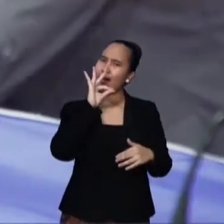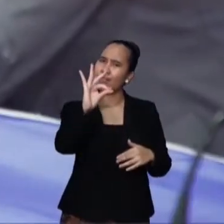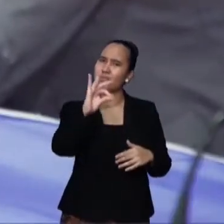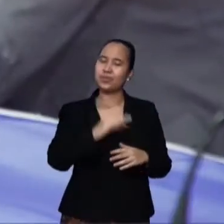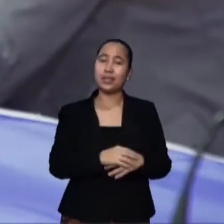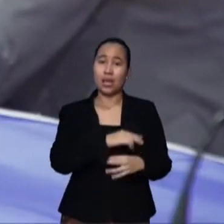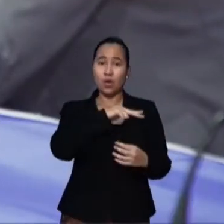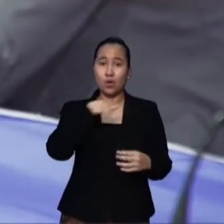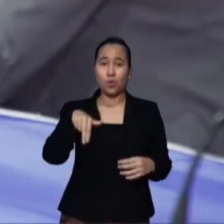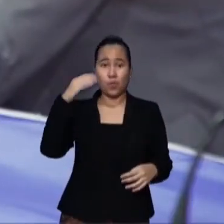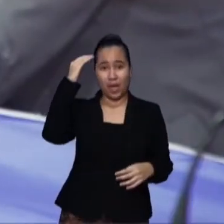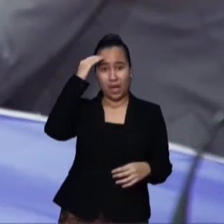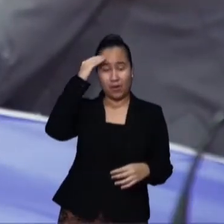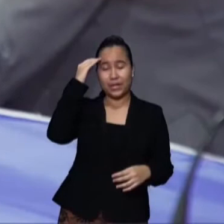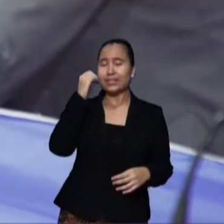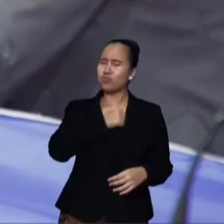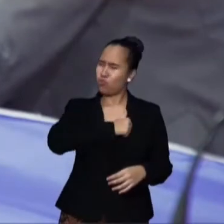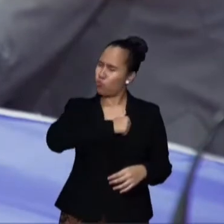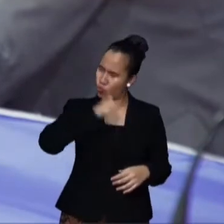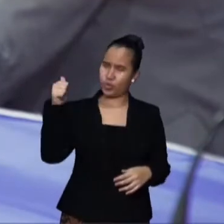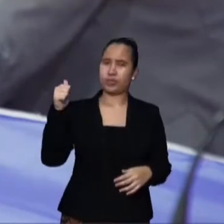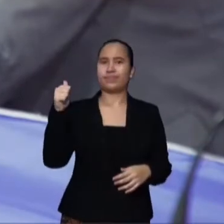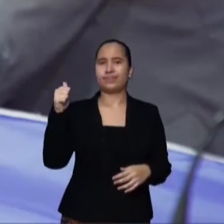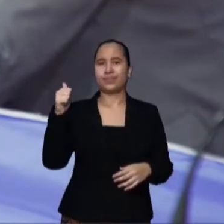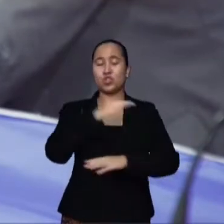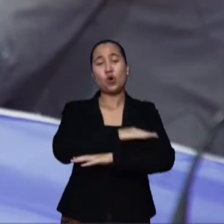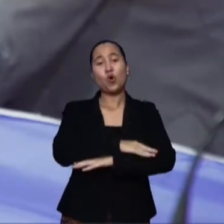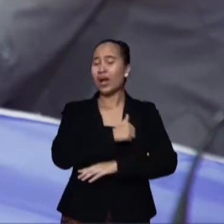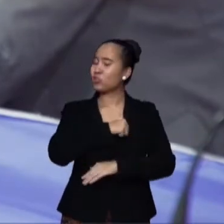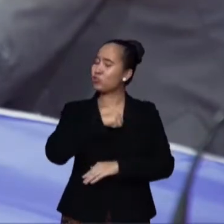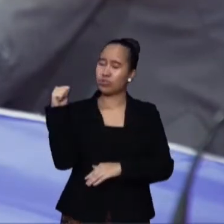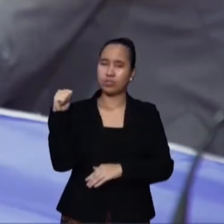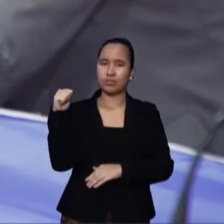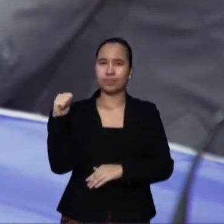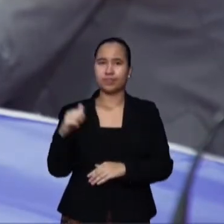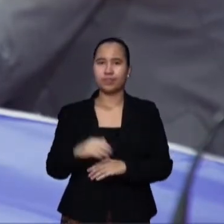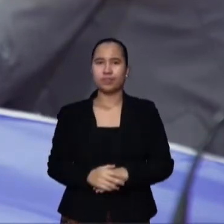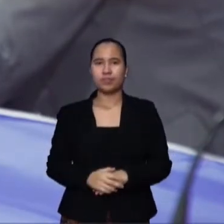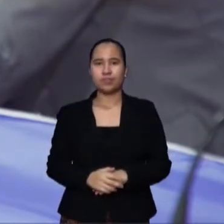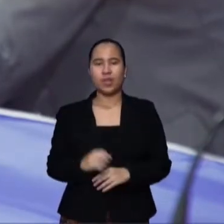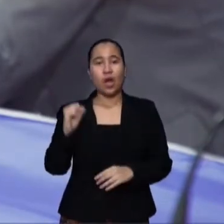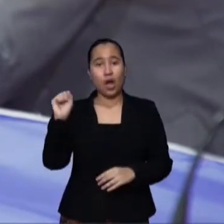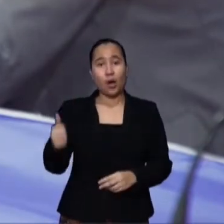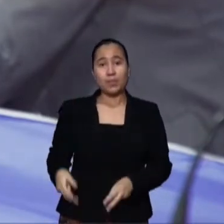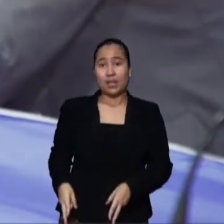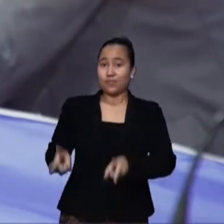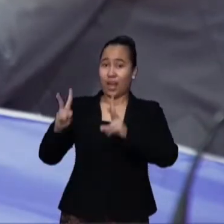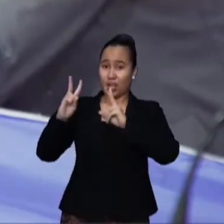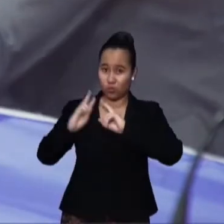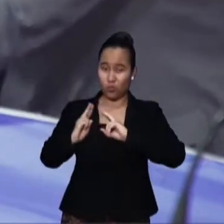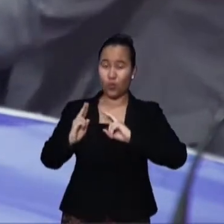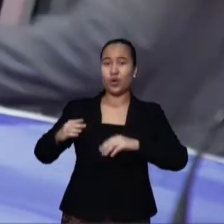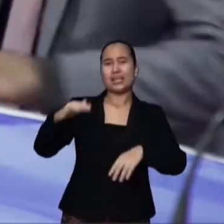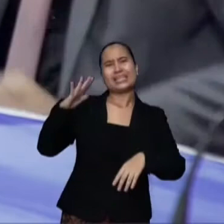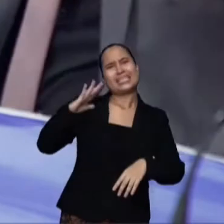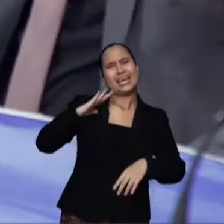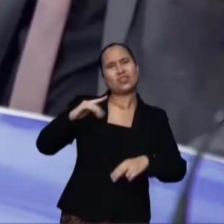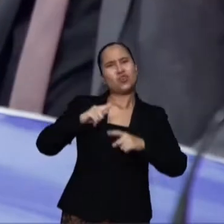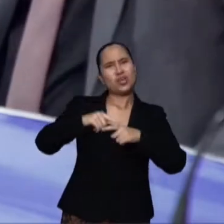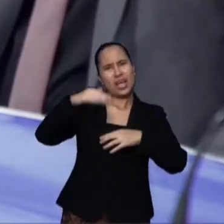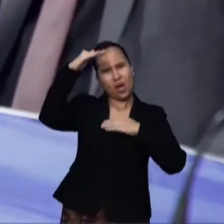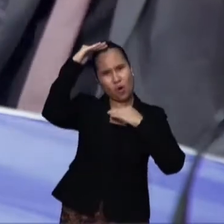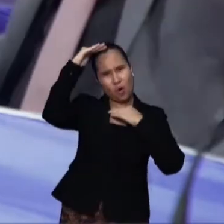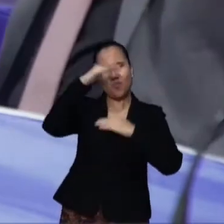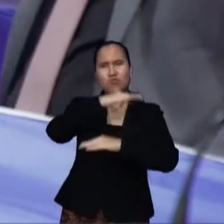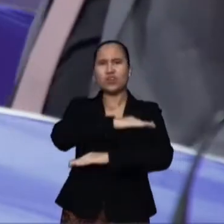lopen, omdat we zeer verantwoorde directeuren en schoolleiders hebben en zeer verantwoorde